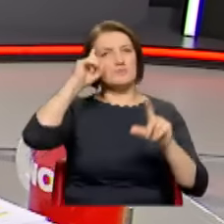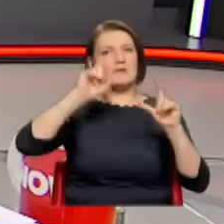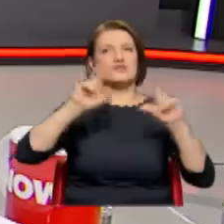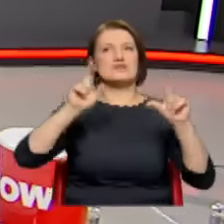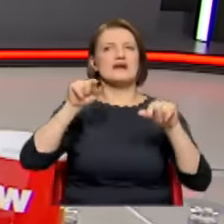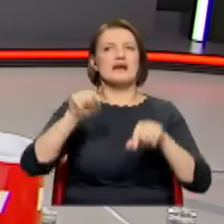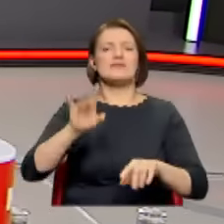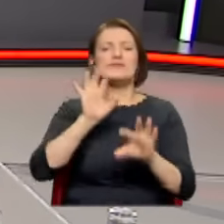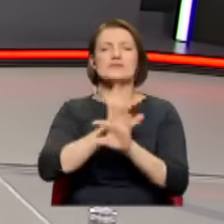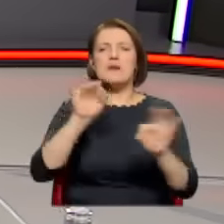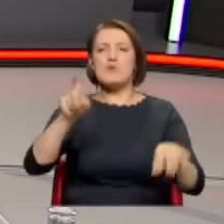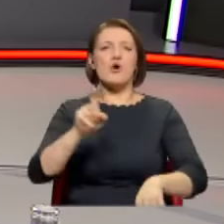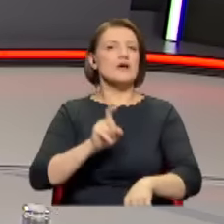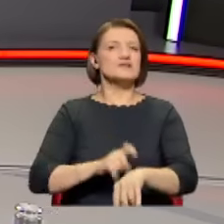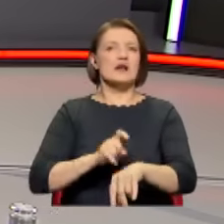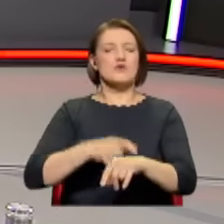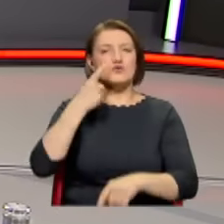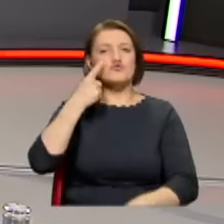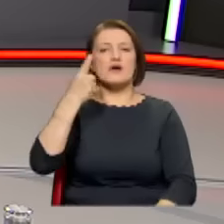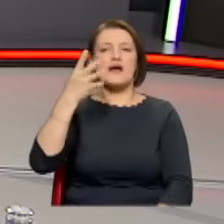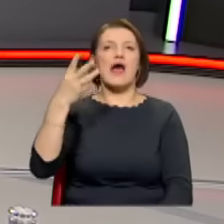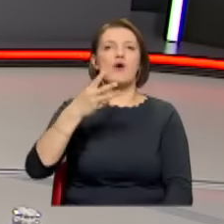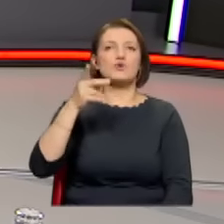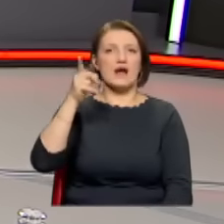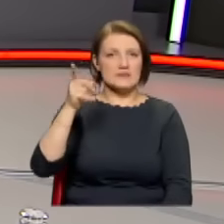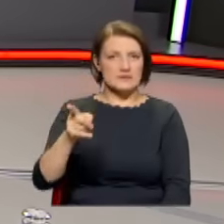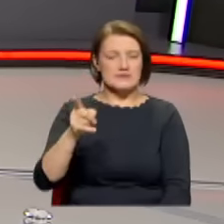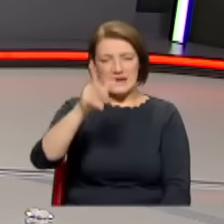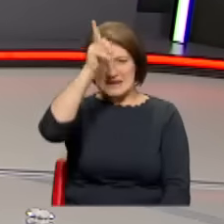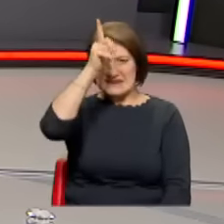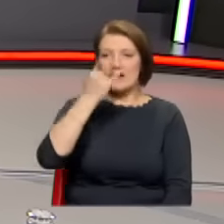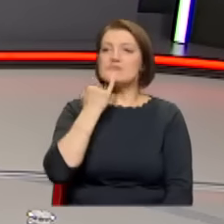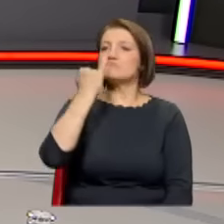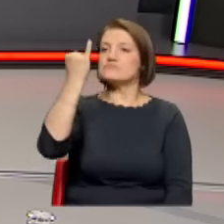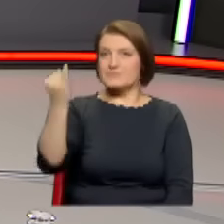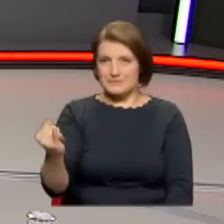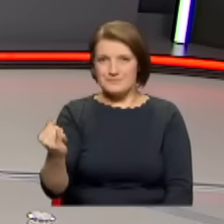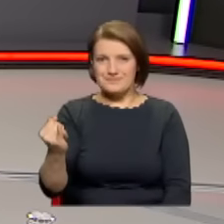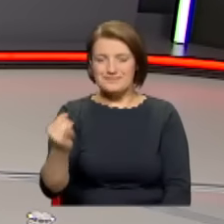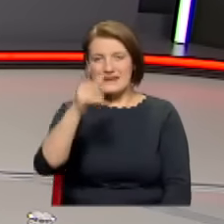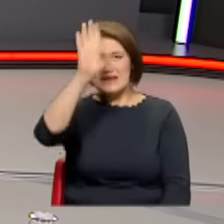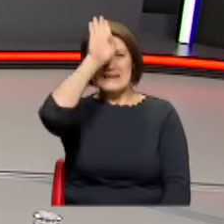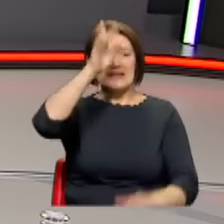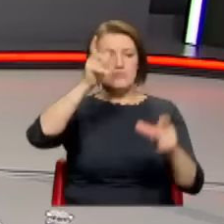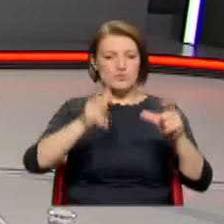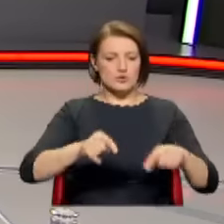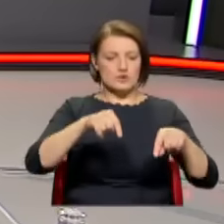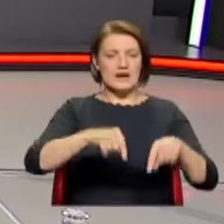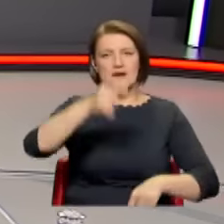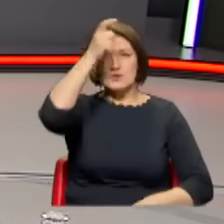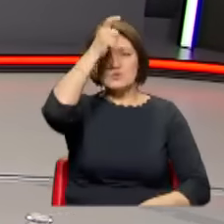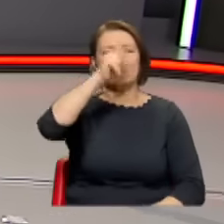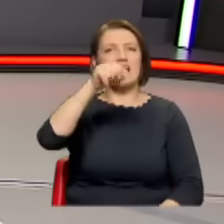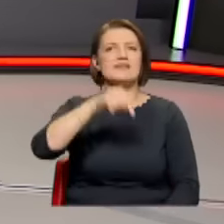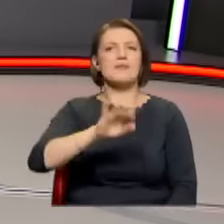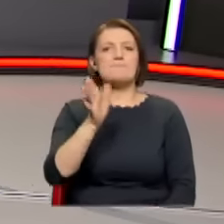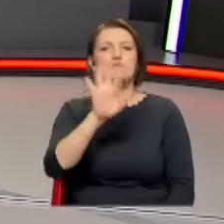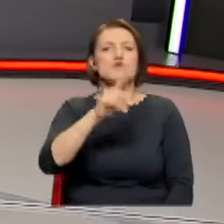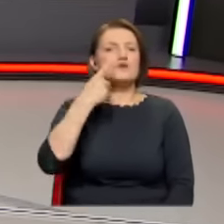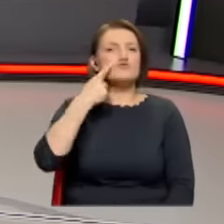tam o sıralarda Cumhurbaşkanı Erdoğan Irak'tayken İstanbul'da da Türkiye'de de bir